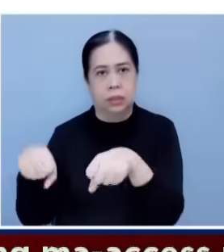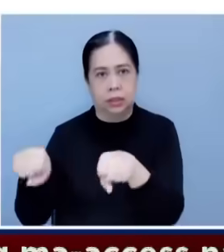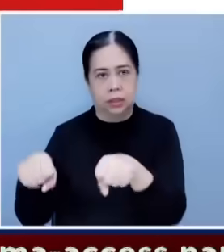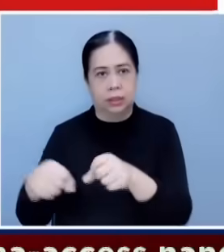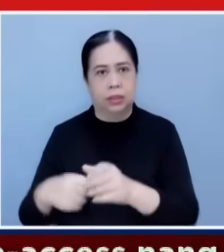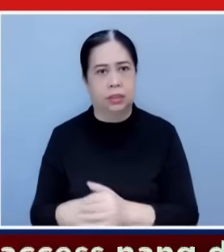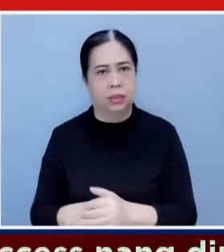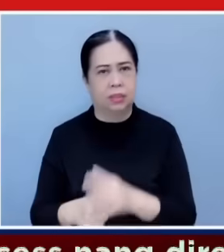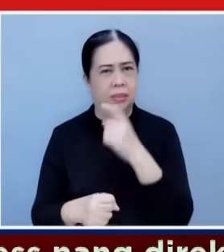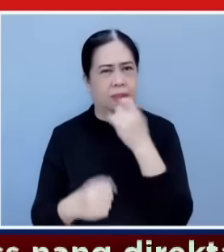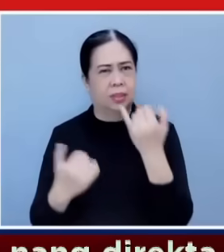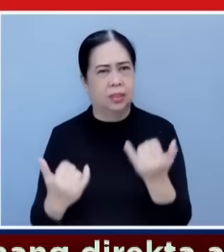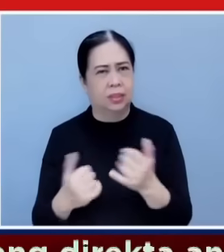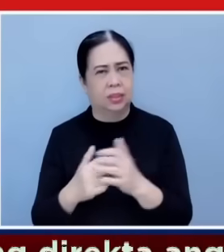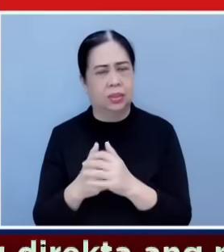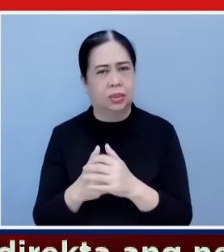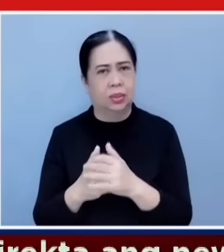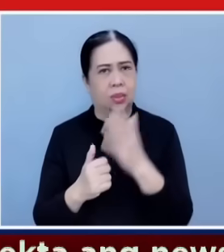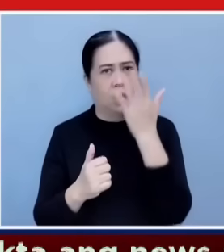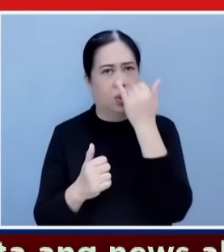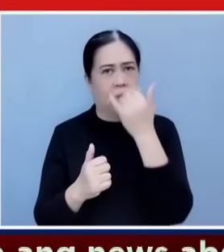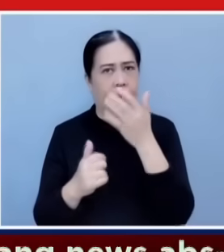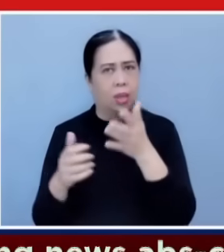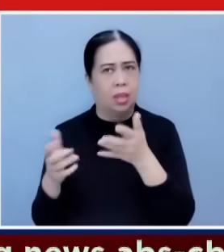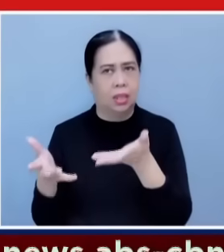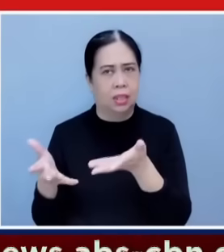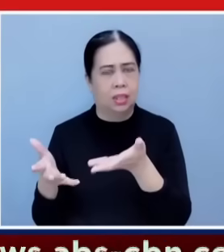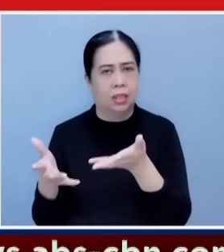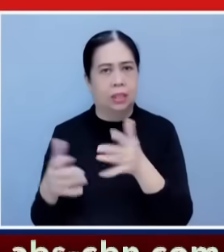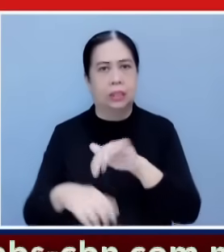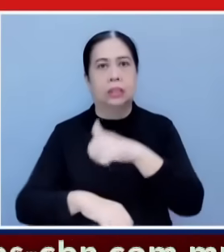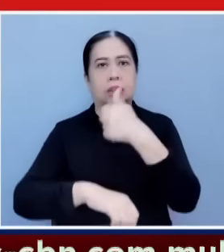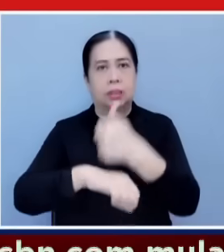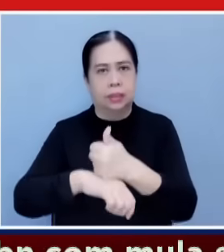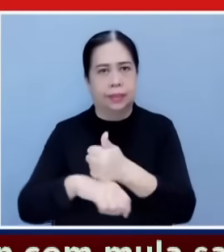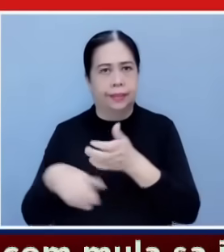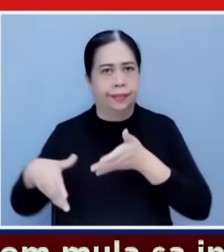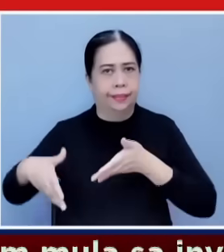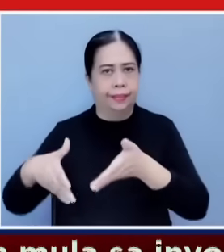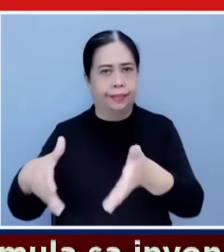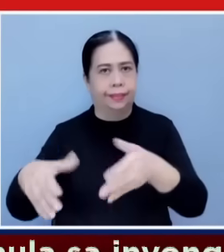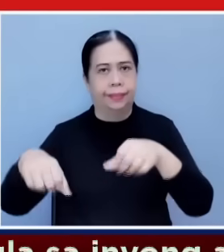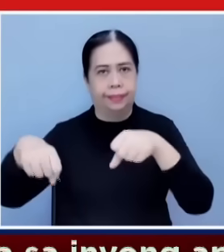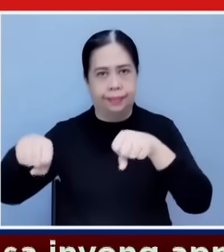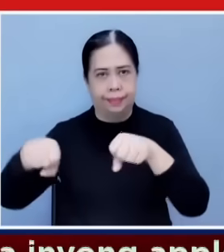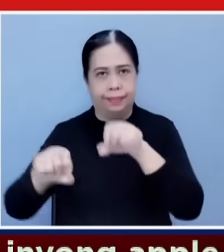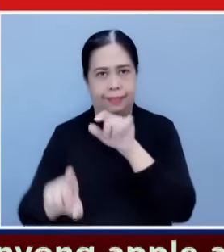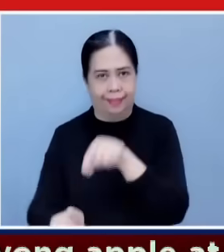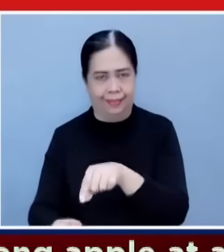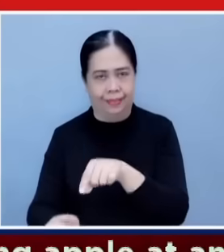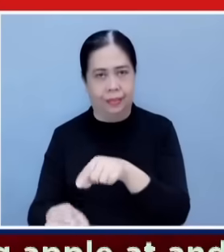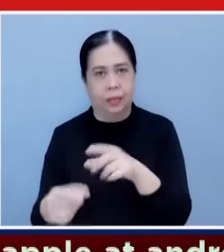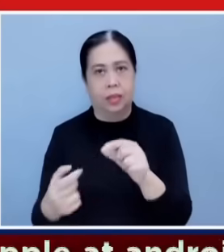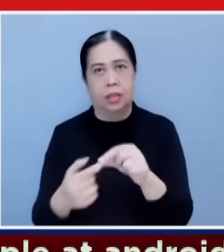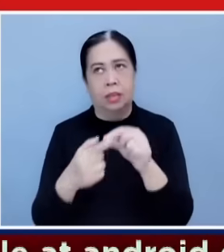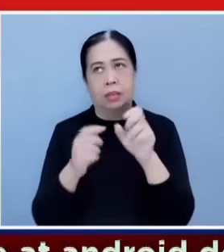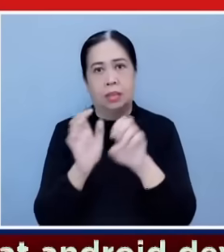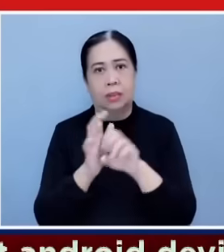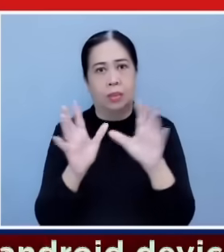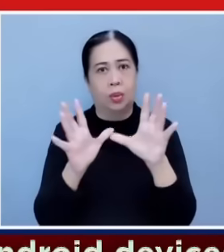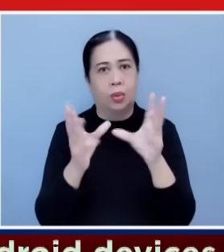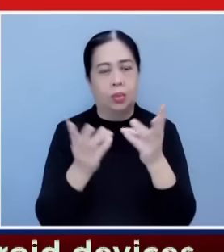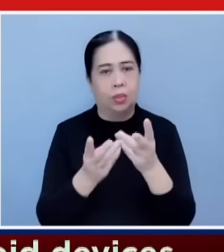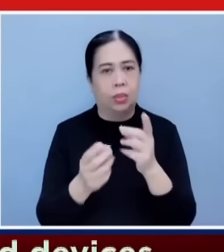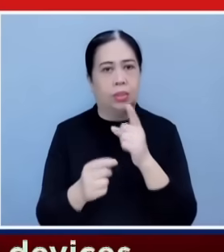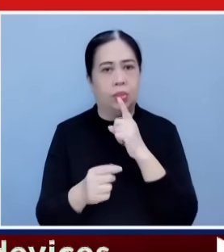Kasi ngayon, kanya pinapasok yan, designated motorcycle lane yan. Except doon sa Commonwealth,